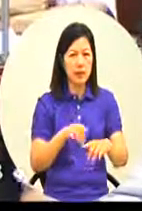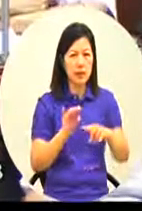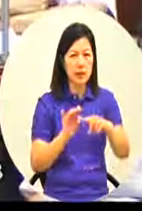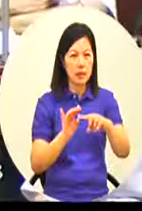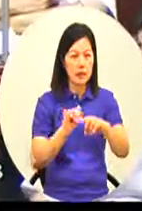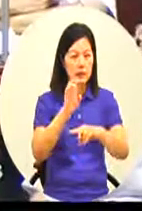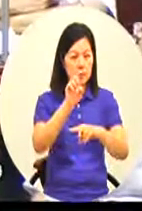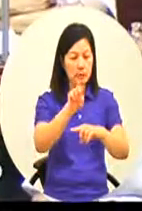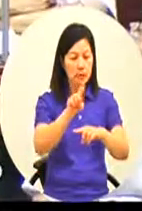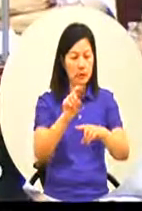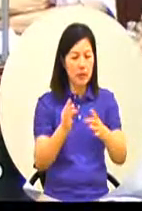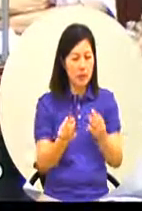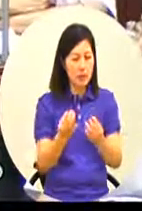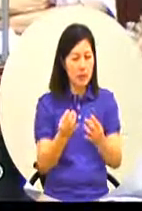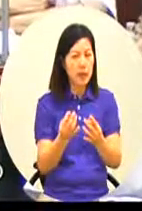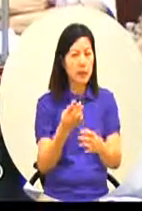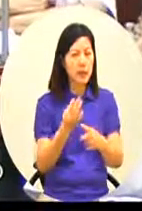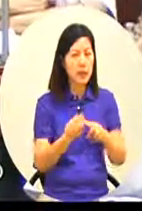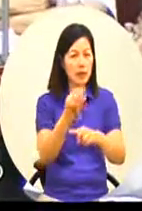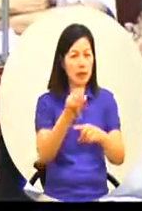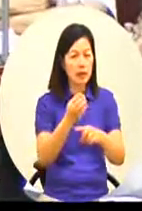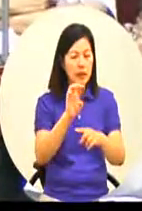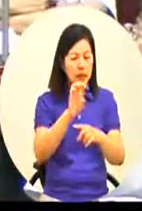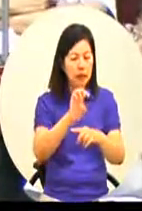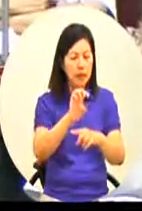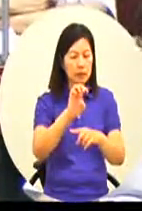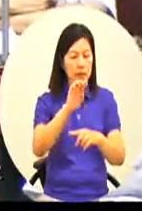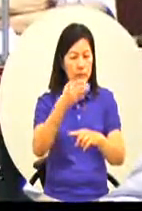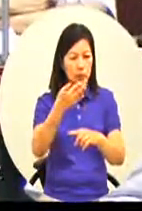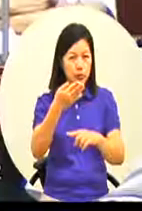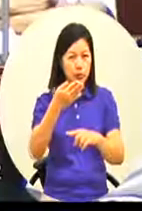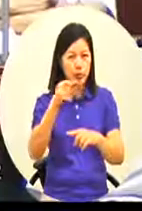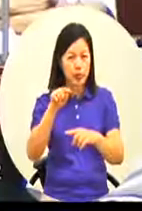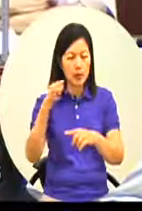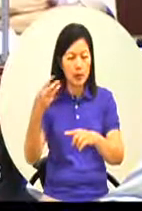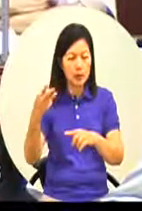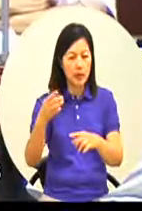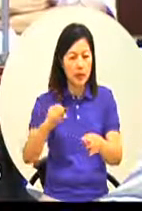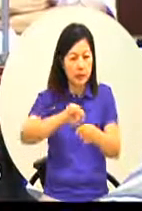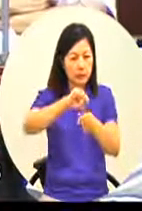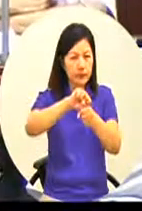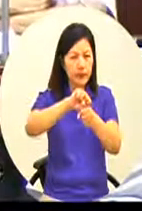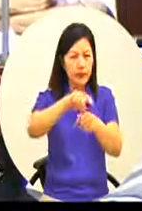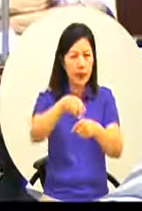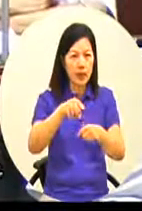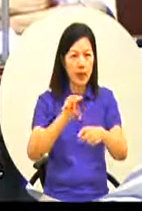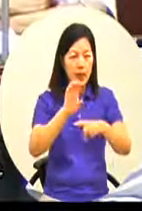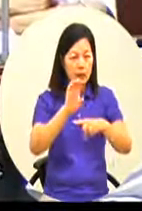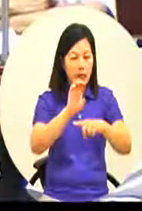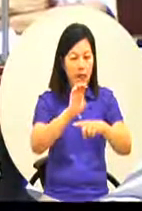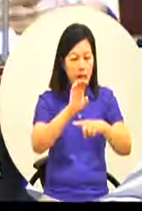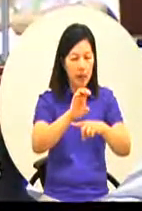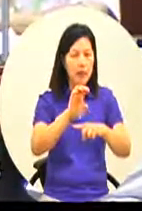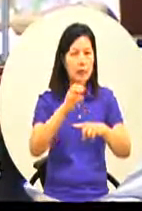有49.3%。49.3%，啊，所以两项加起来就差不多97.8%，等于